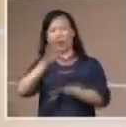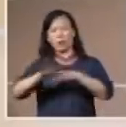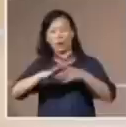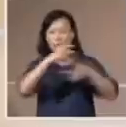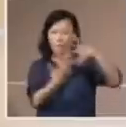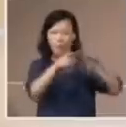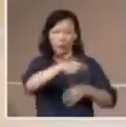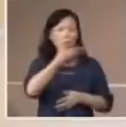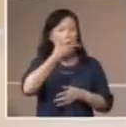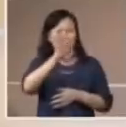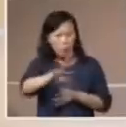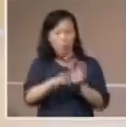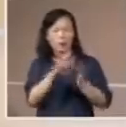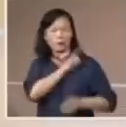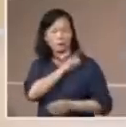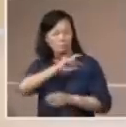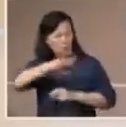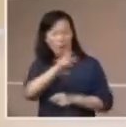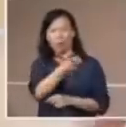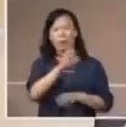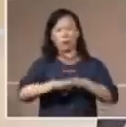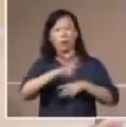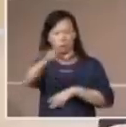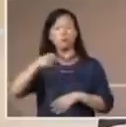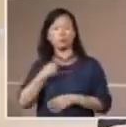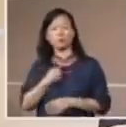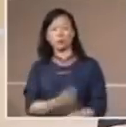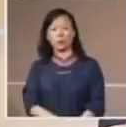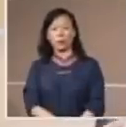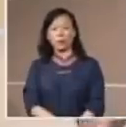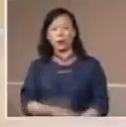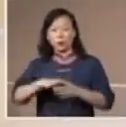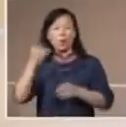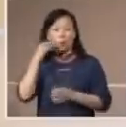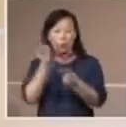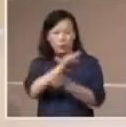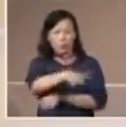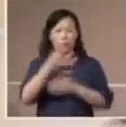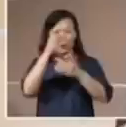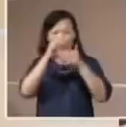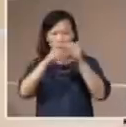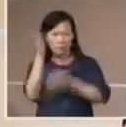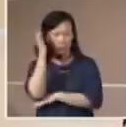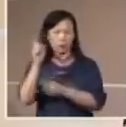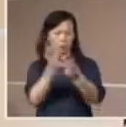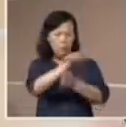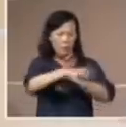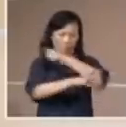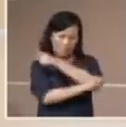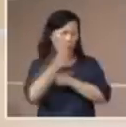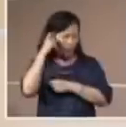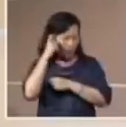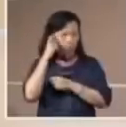美国利益，哈，美国政府美国利益，咱无可能改变。咱爱了解，咱爱了解。若是讲咱的政策对抗美国的基本原